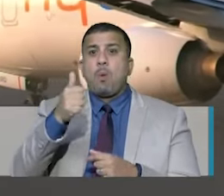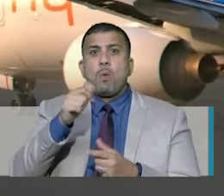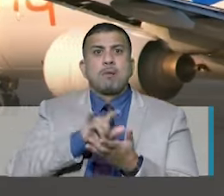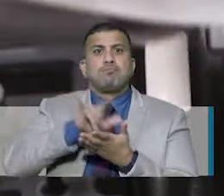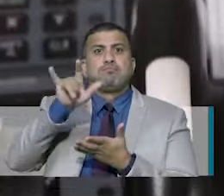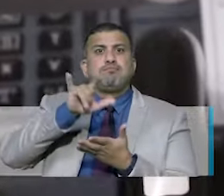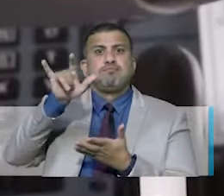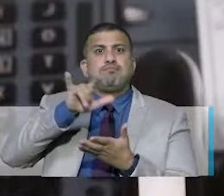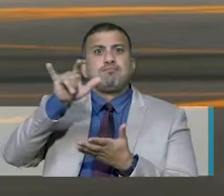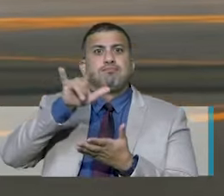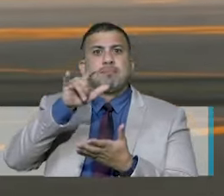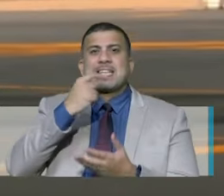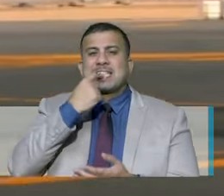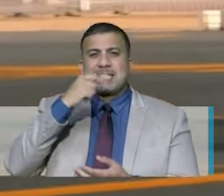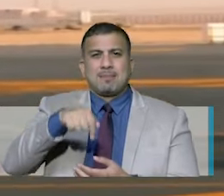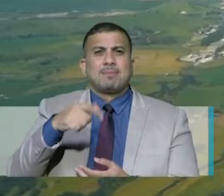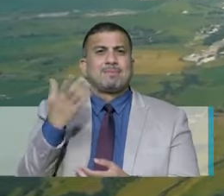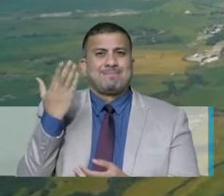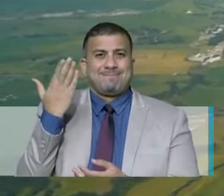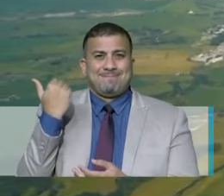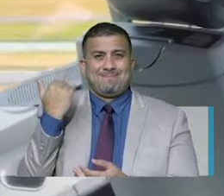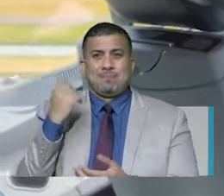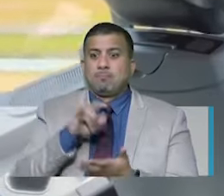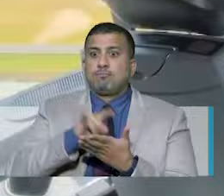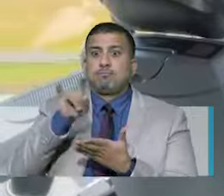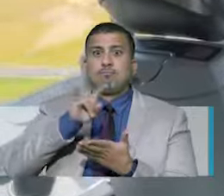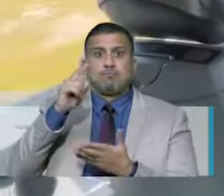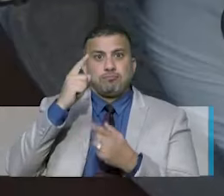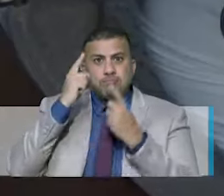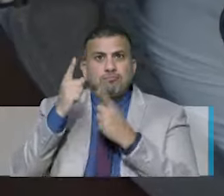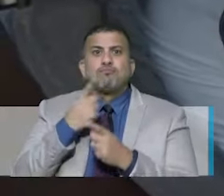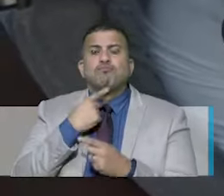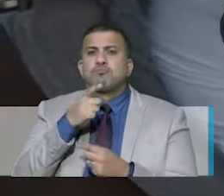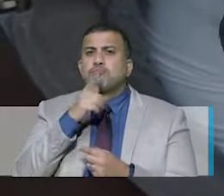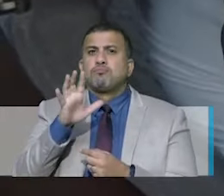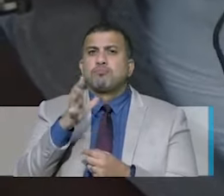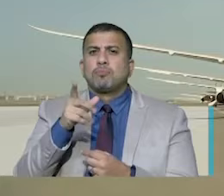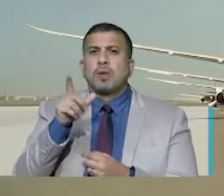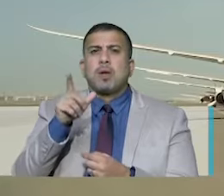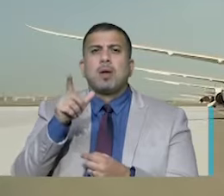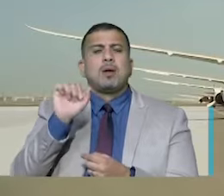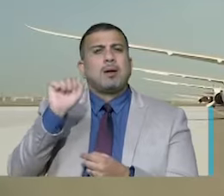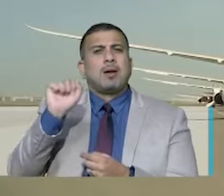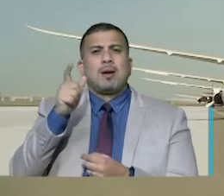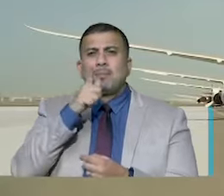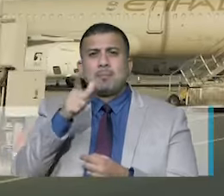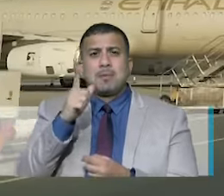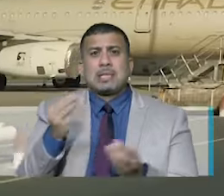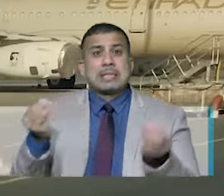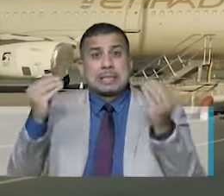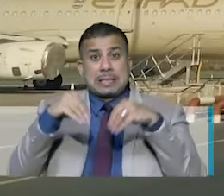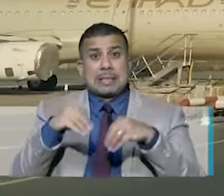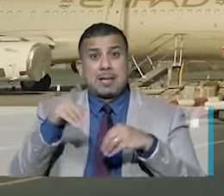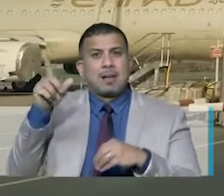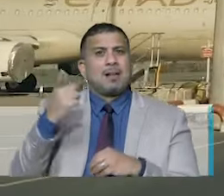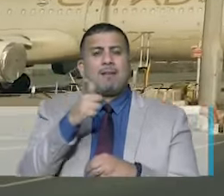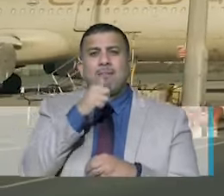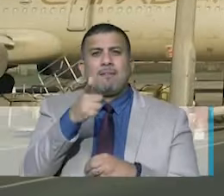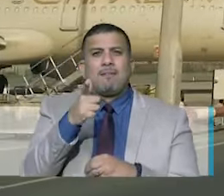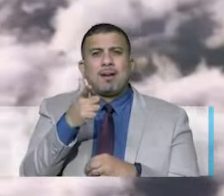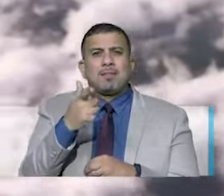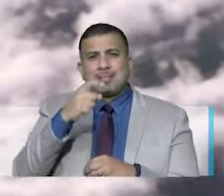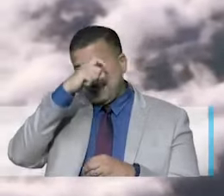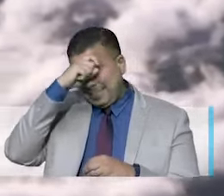الوجهات شعبيه خلال العام الماضي ومن المتوقع ان تكون ميونخ هي الوجهه الاكثر شعبيه